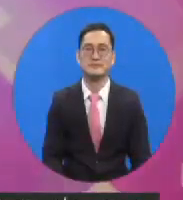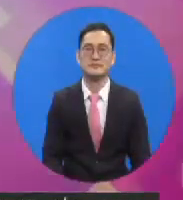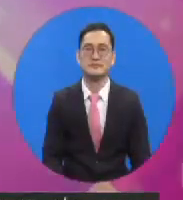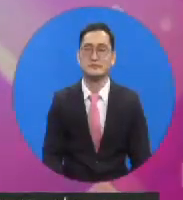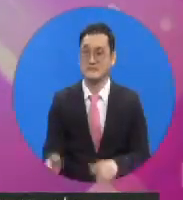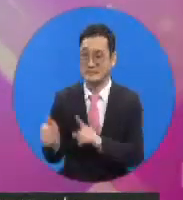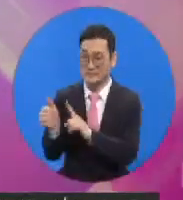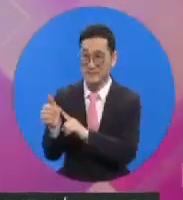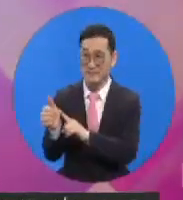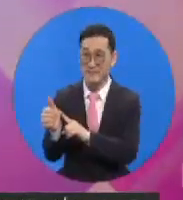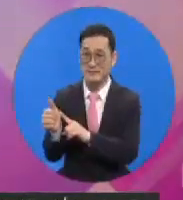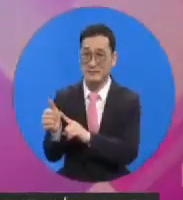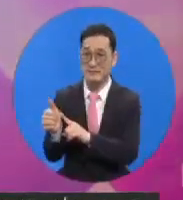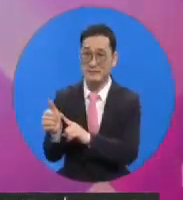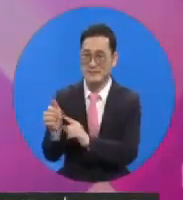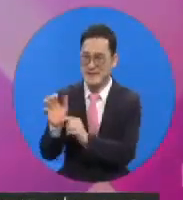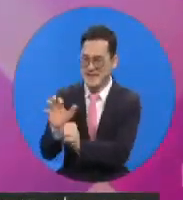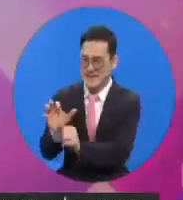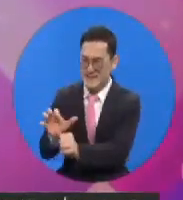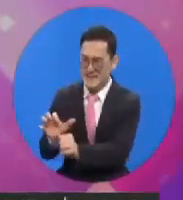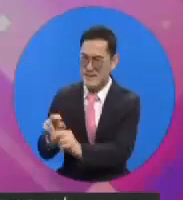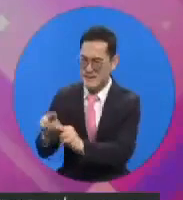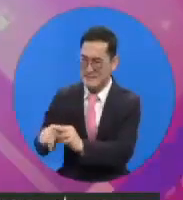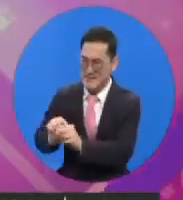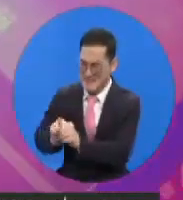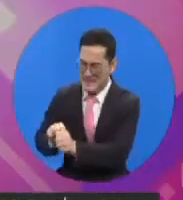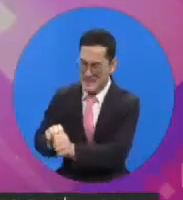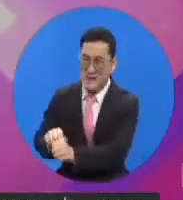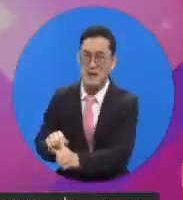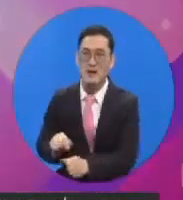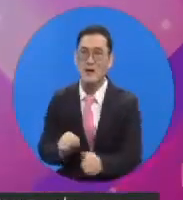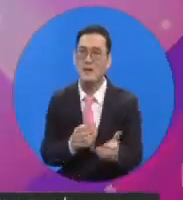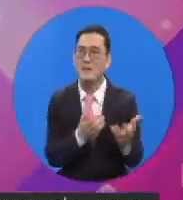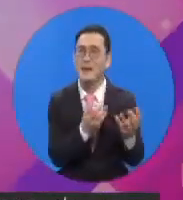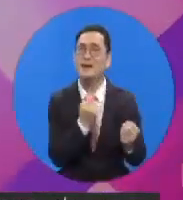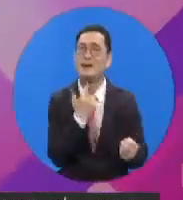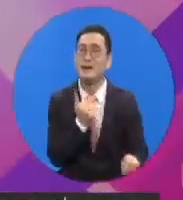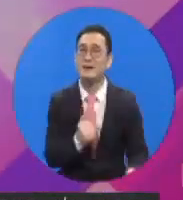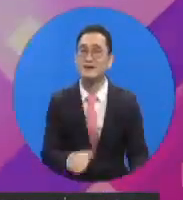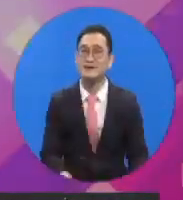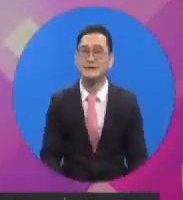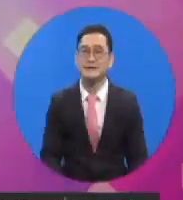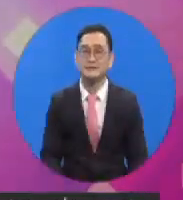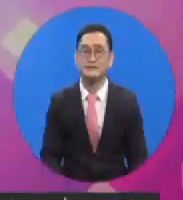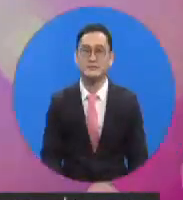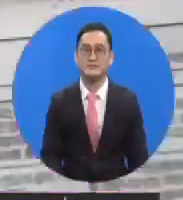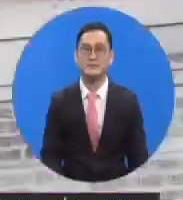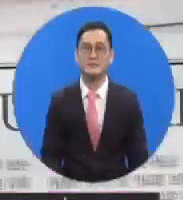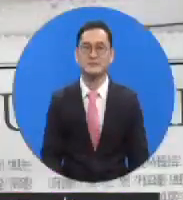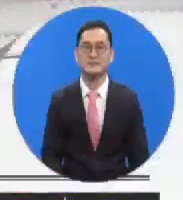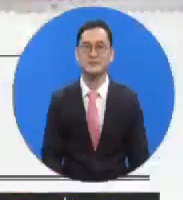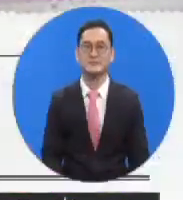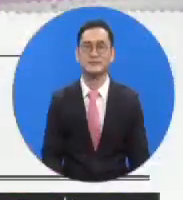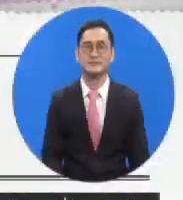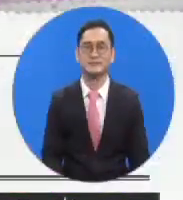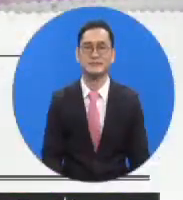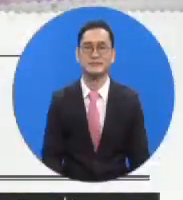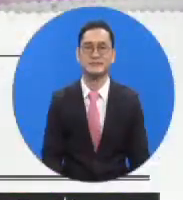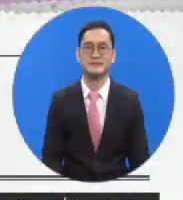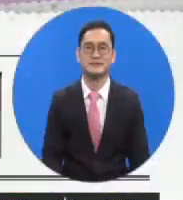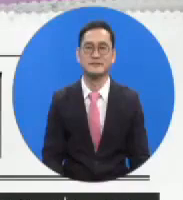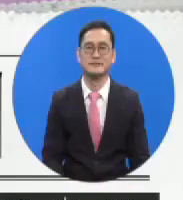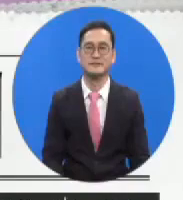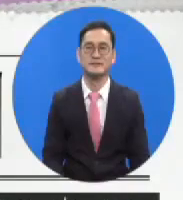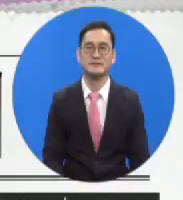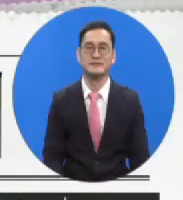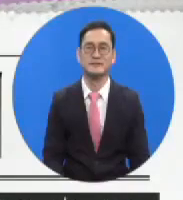거셌습니다. 맹공이라고 많은 조간신문들은 표현하고 있습니다. 그에 관한 이야기가 두 번째 주제입니다. 두 번째 제목을 이렇게